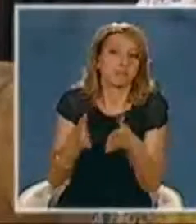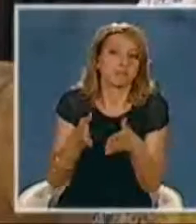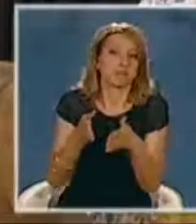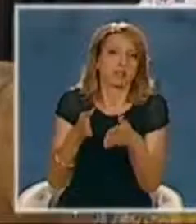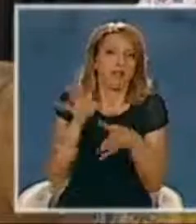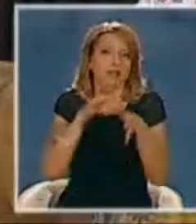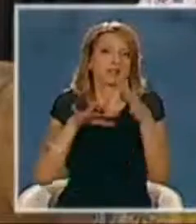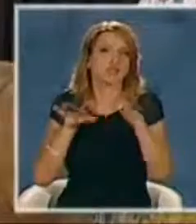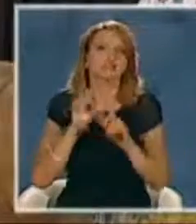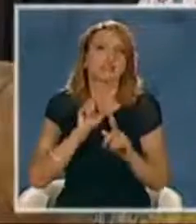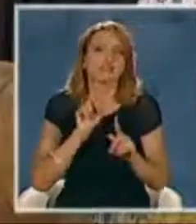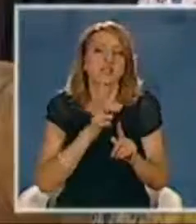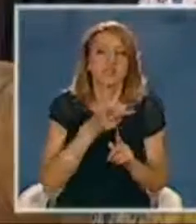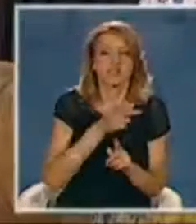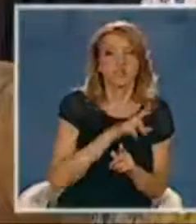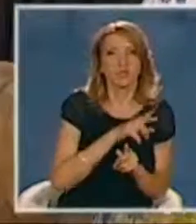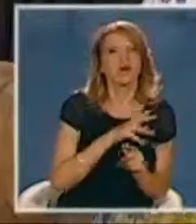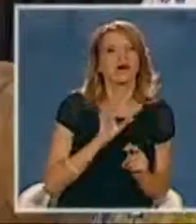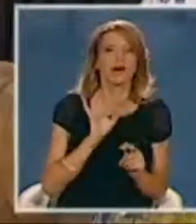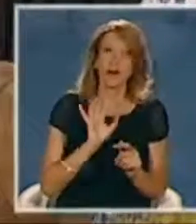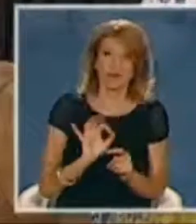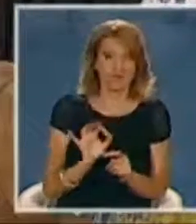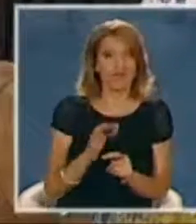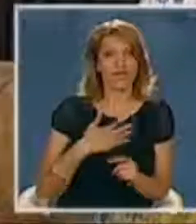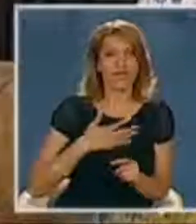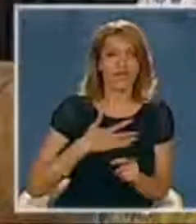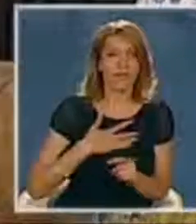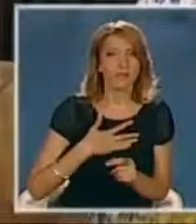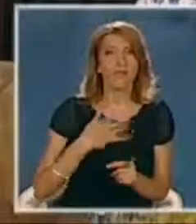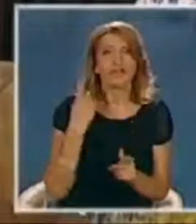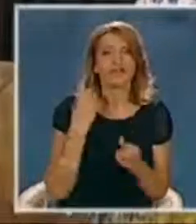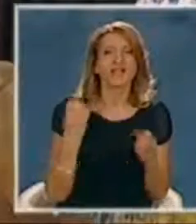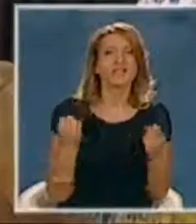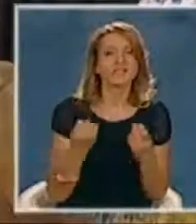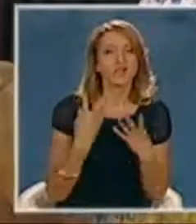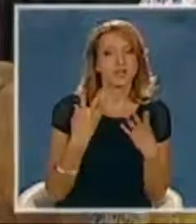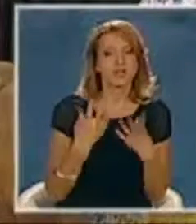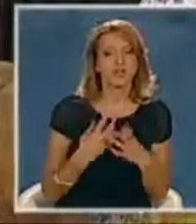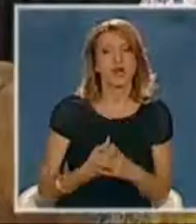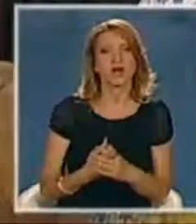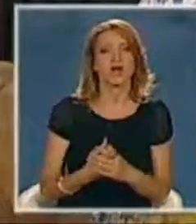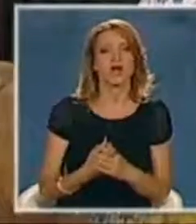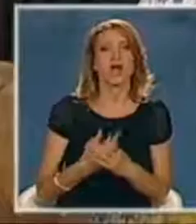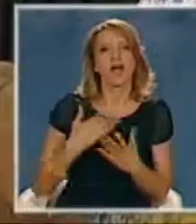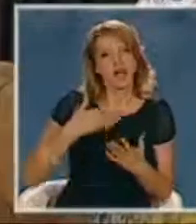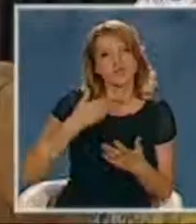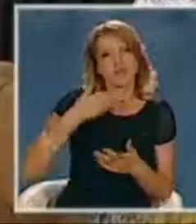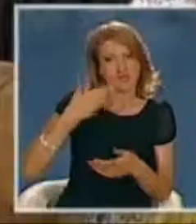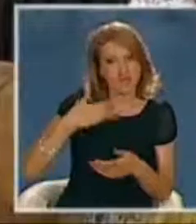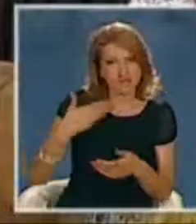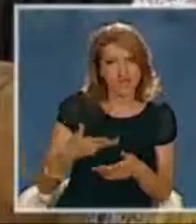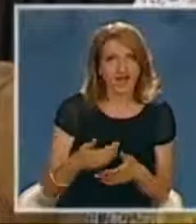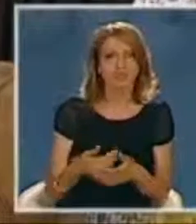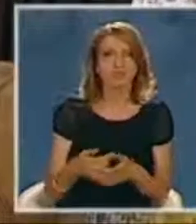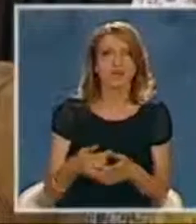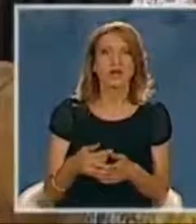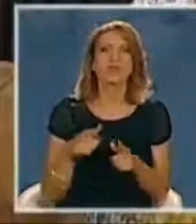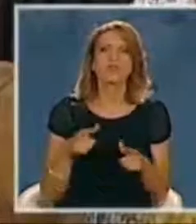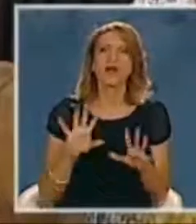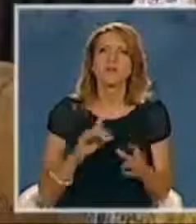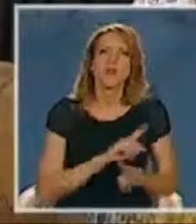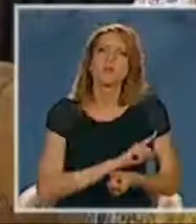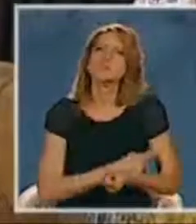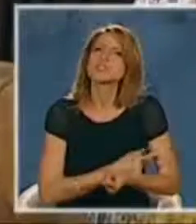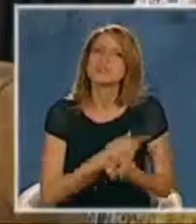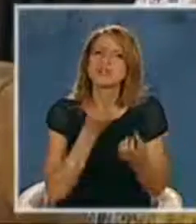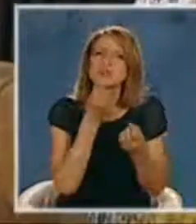поел? Имаш една случка. Аз не съм я разказал на вашите колеги, които са ми питали за това. Ще съм ти благодарен, ако я споделиш сега. Тя е много силна за